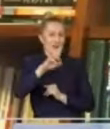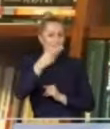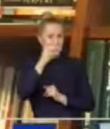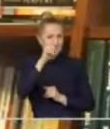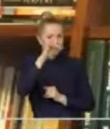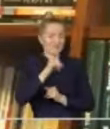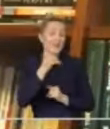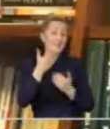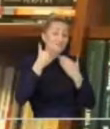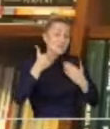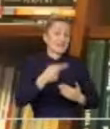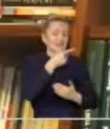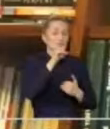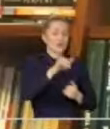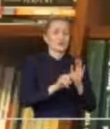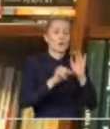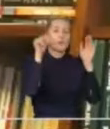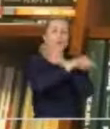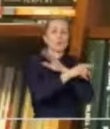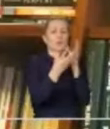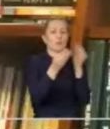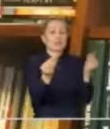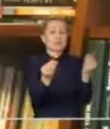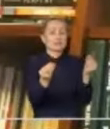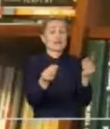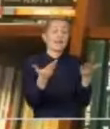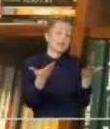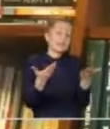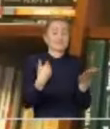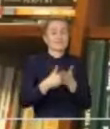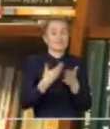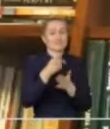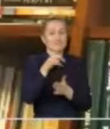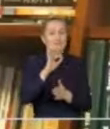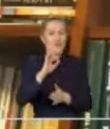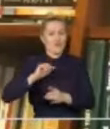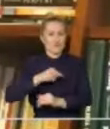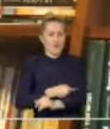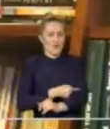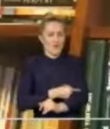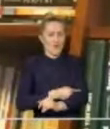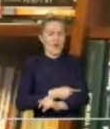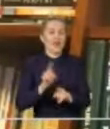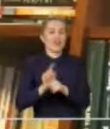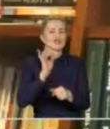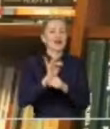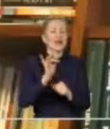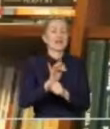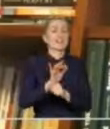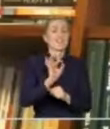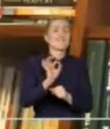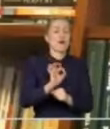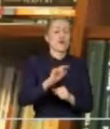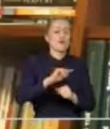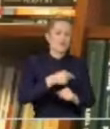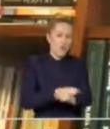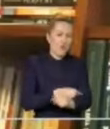to, żeby zniknął, że tak powiem. Stąd zarzuty prokuratury i krytyka ze strony prokuratury